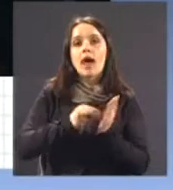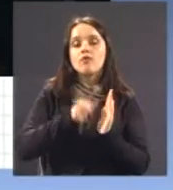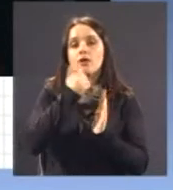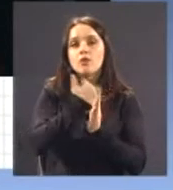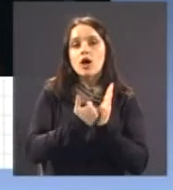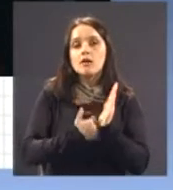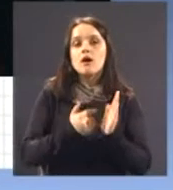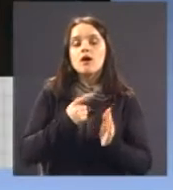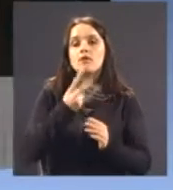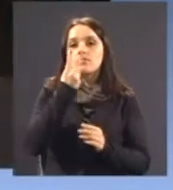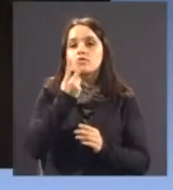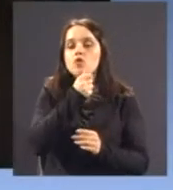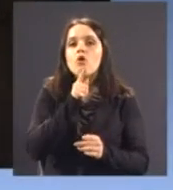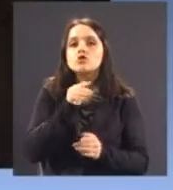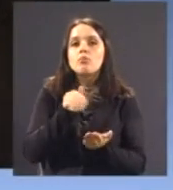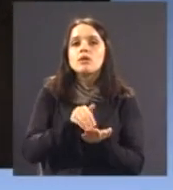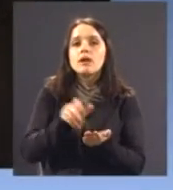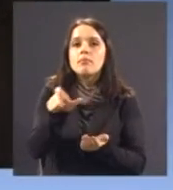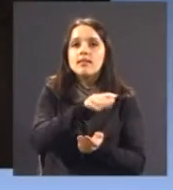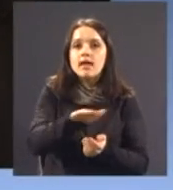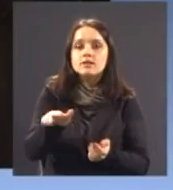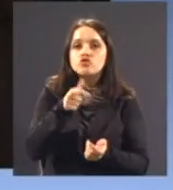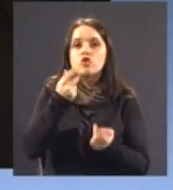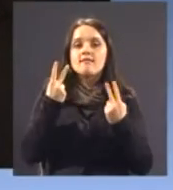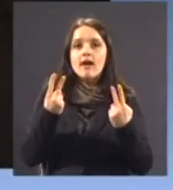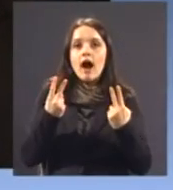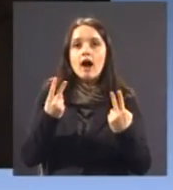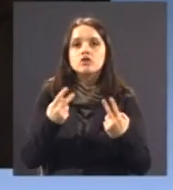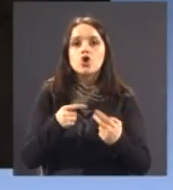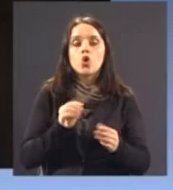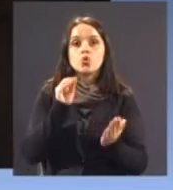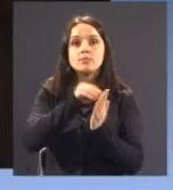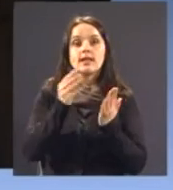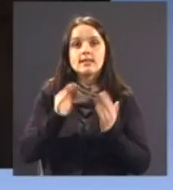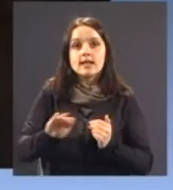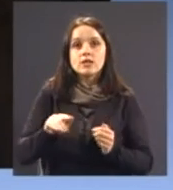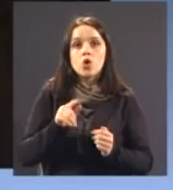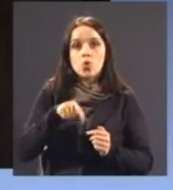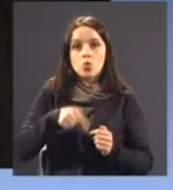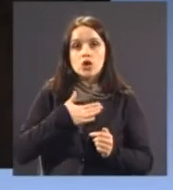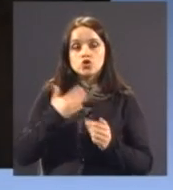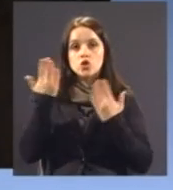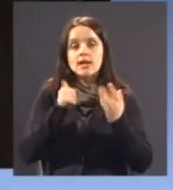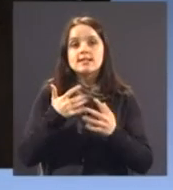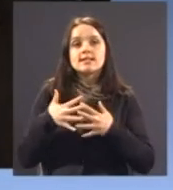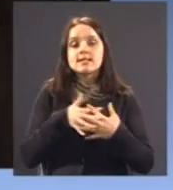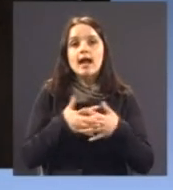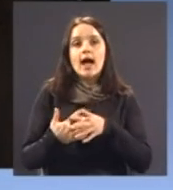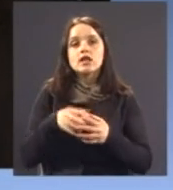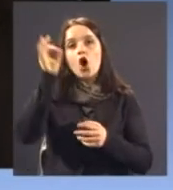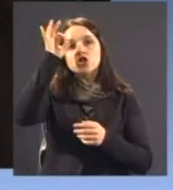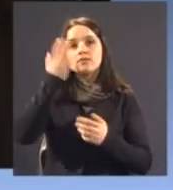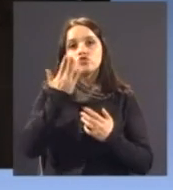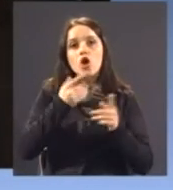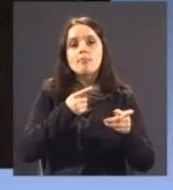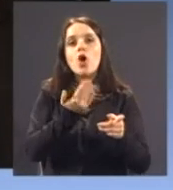od potreba djece. Ono što je bitno kod upisa djece u našu školu jeste saradnja sa osnovnim školama odakle djeca dolaze i